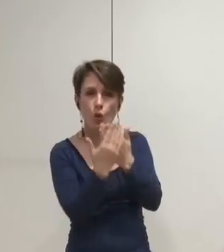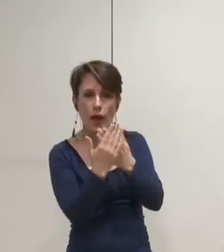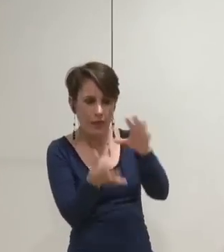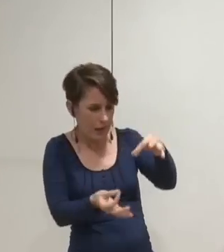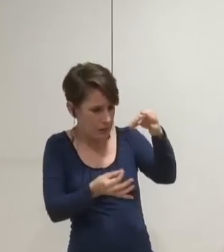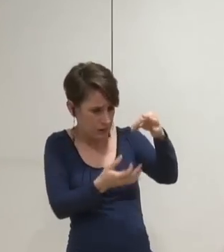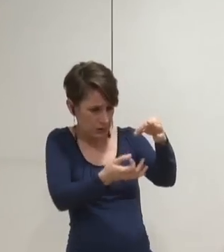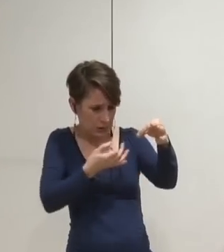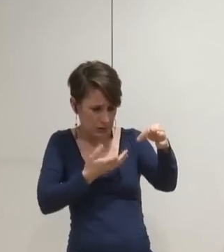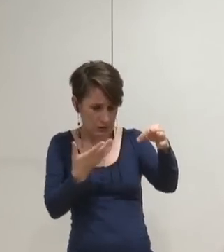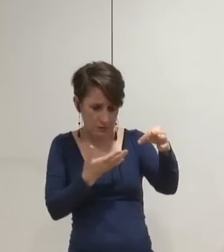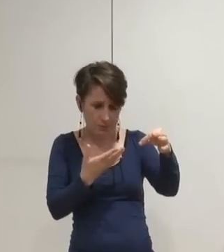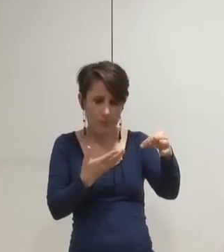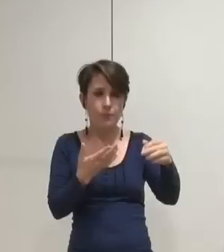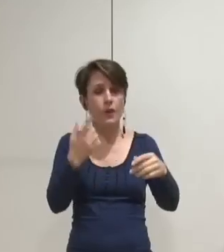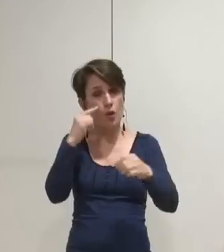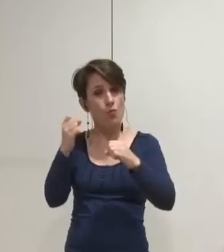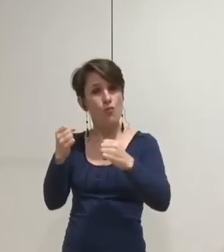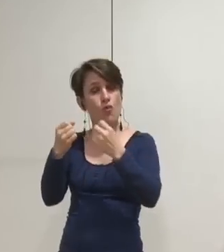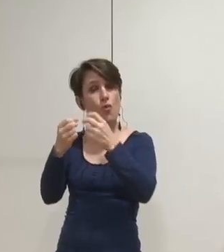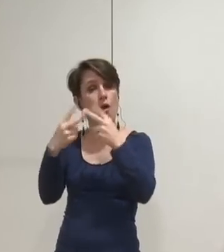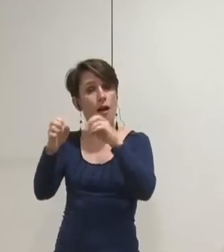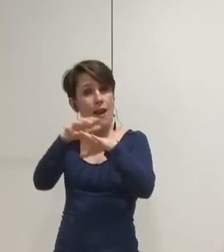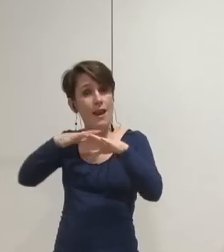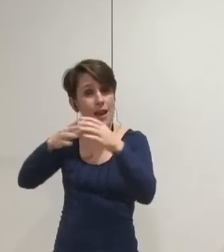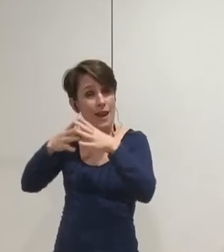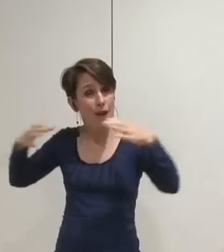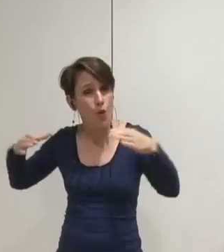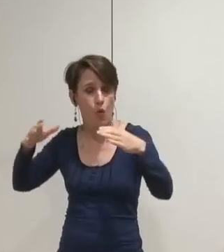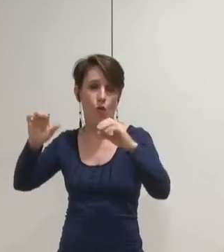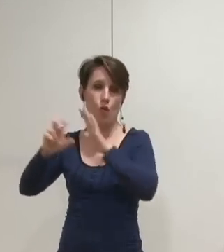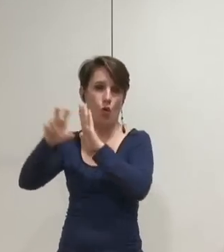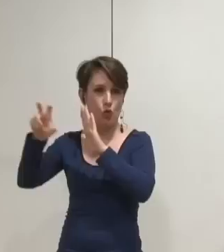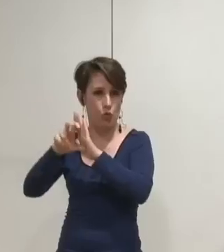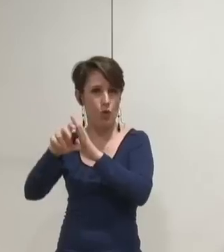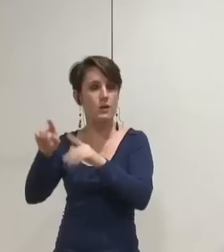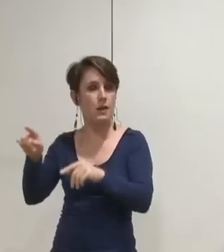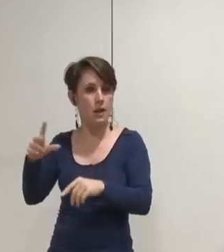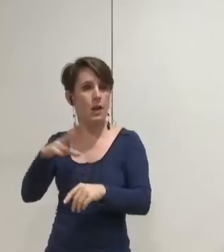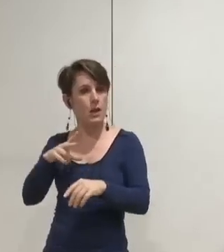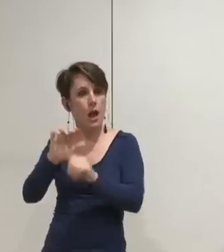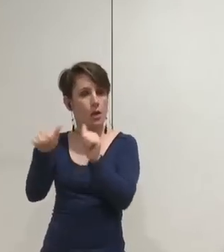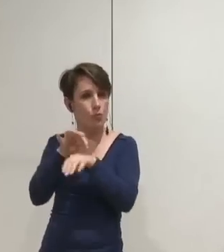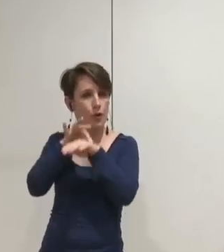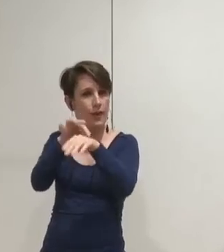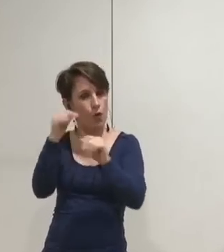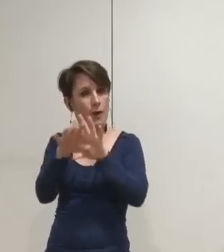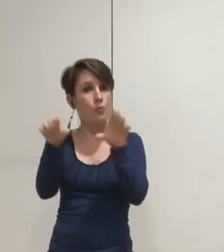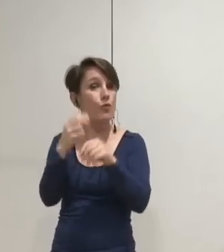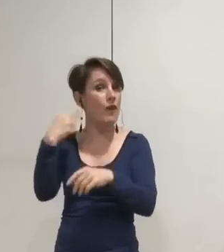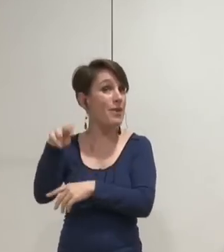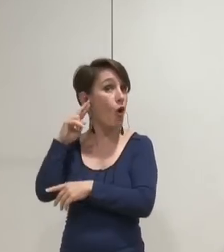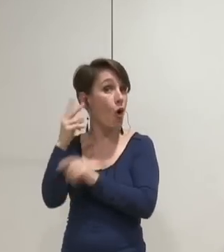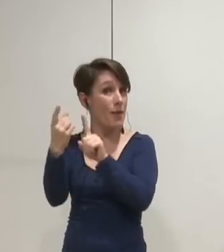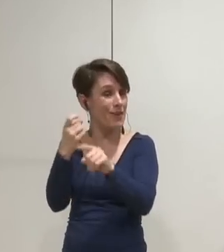indiqué que au niveau de l'agglomération grenebloise un dispositif d'accompagnement de famille Roms issu de l'union européenne